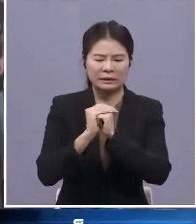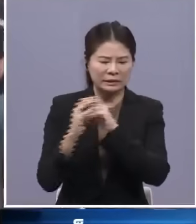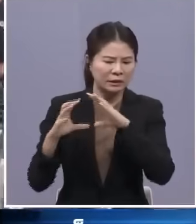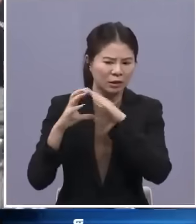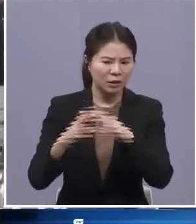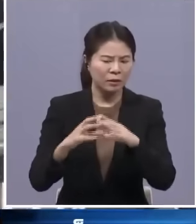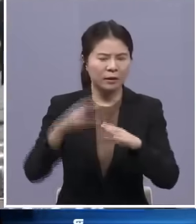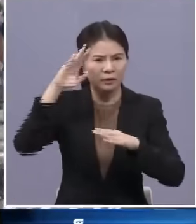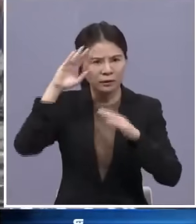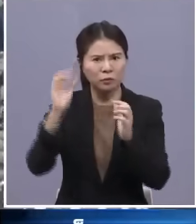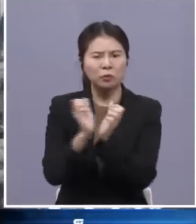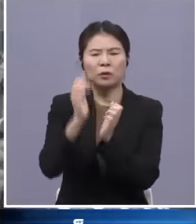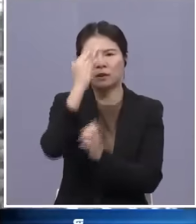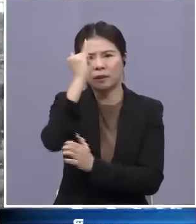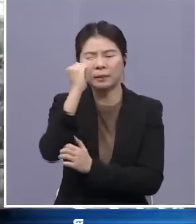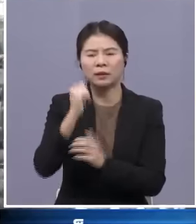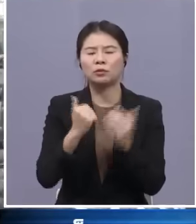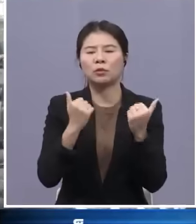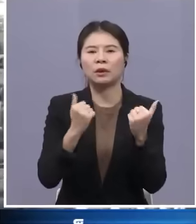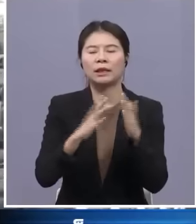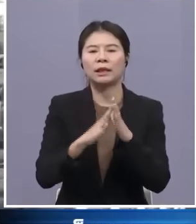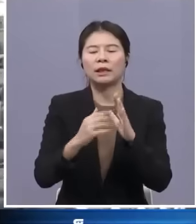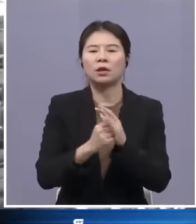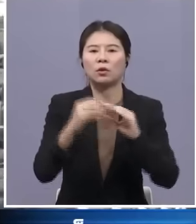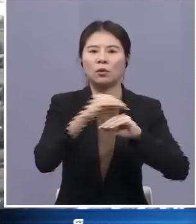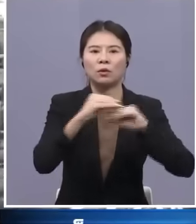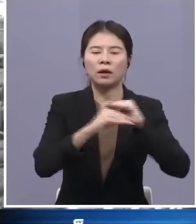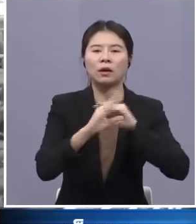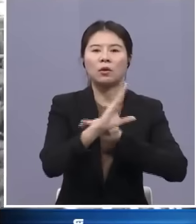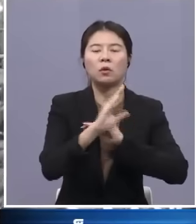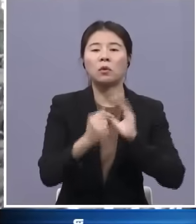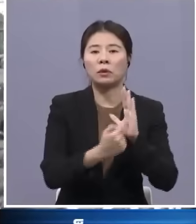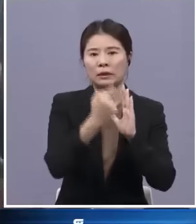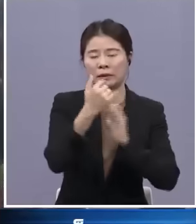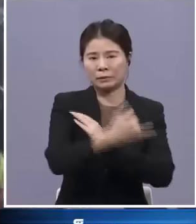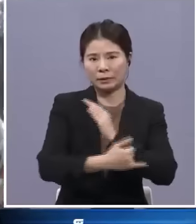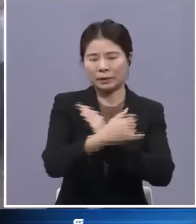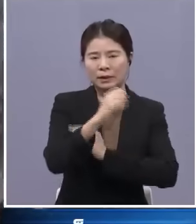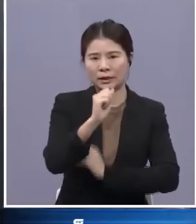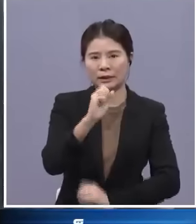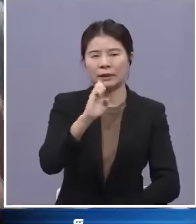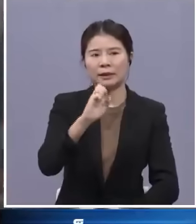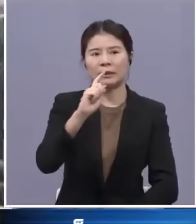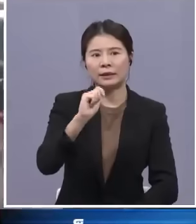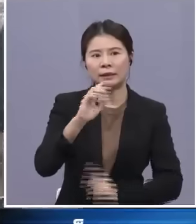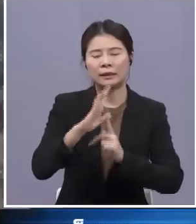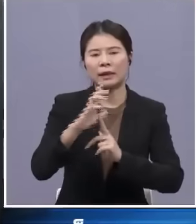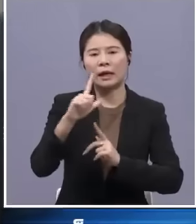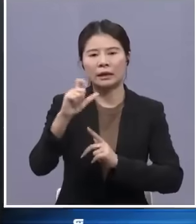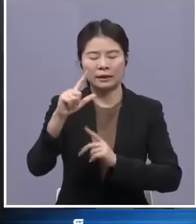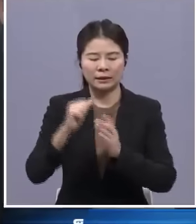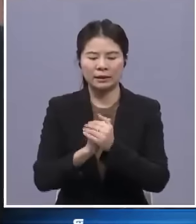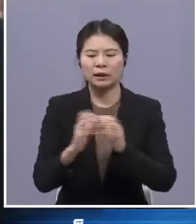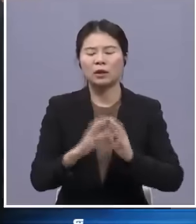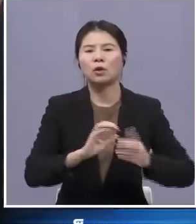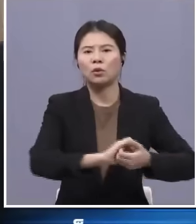านต่อด้วยว่าจุดเริ่มต้นที่อิตาลีเนี่ยมีโครงการเนี้ยเขาเรียกว่าโครงการความร่วมมือกับตำรวจจีนเขานำไปสู่ความร่วมมือในระดับส